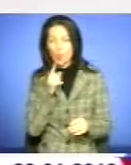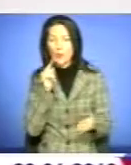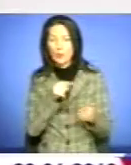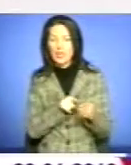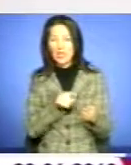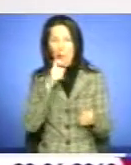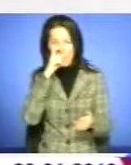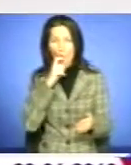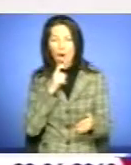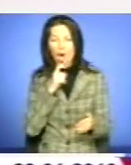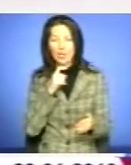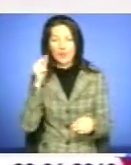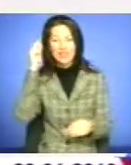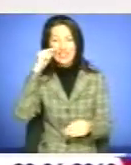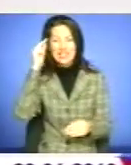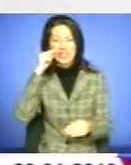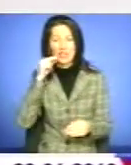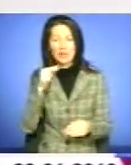що погане. Вчитися